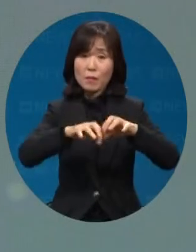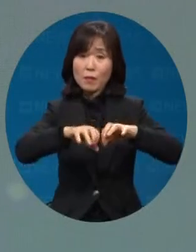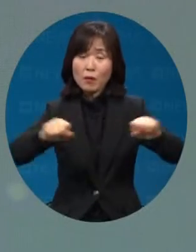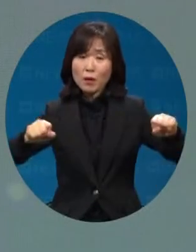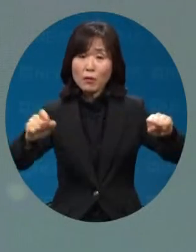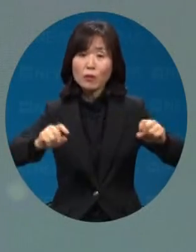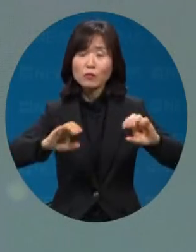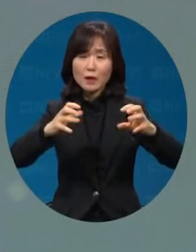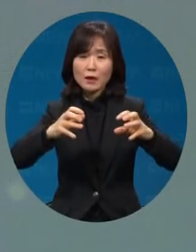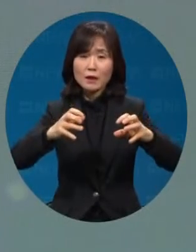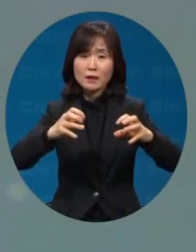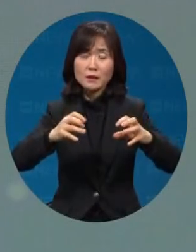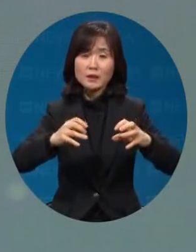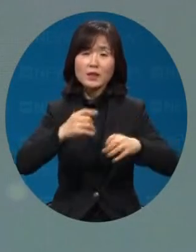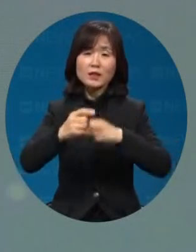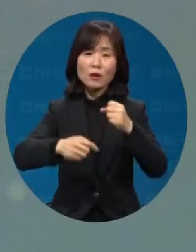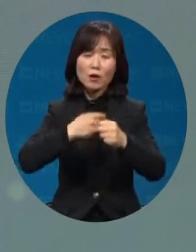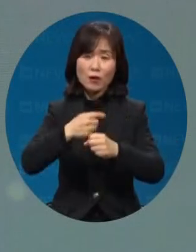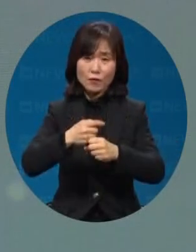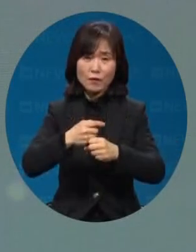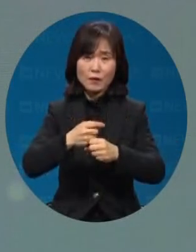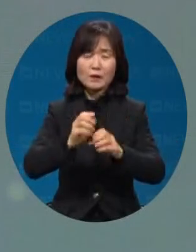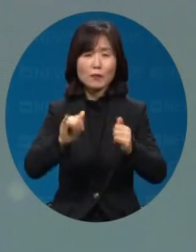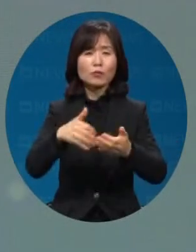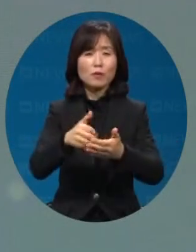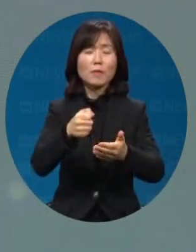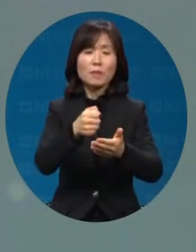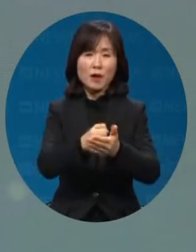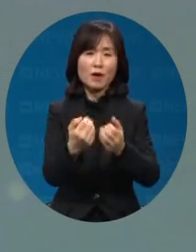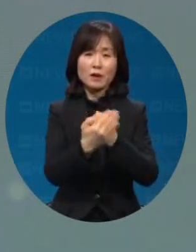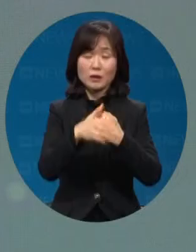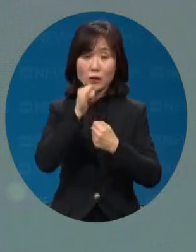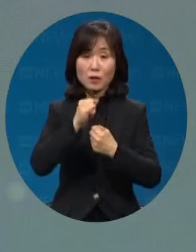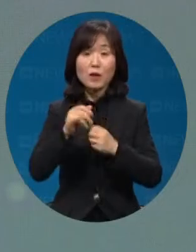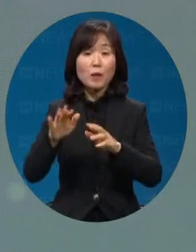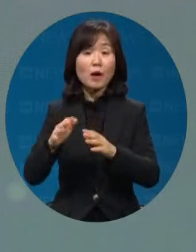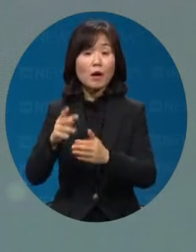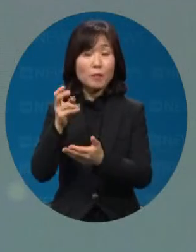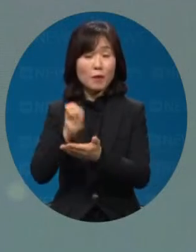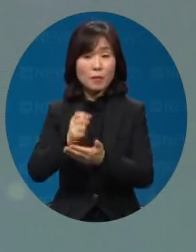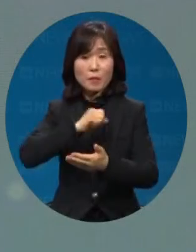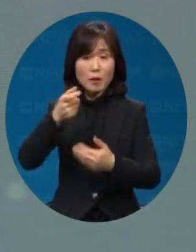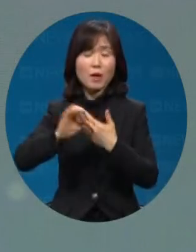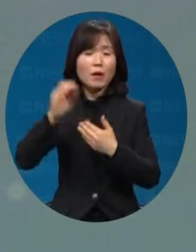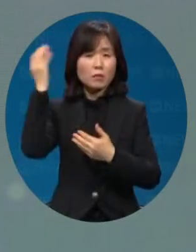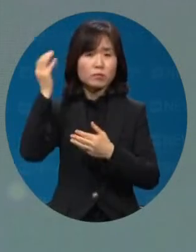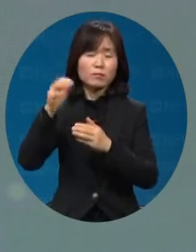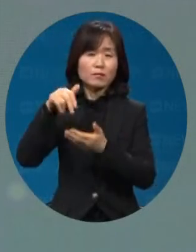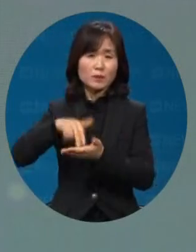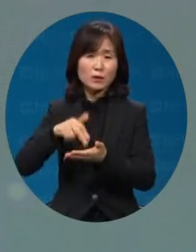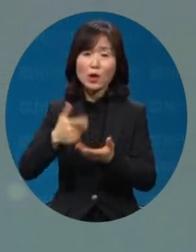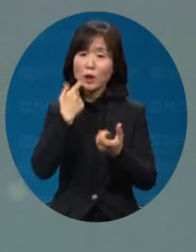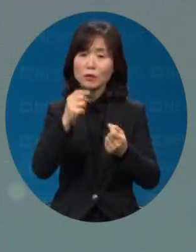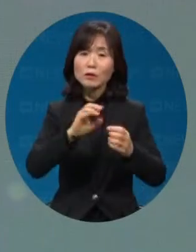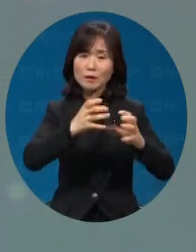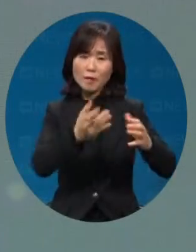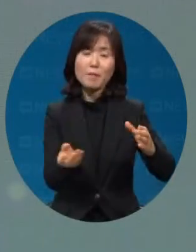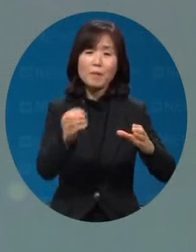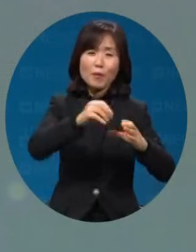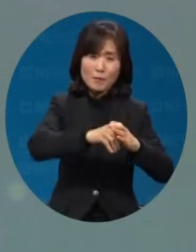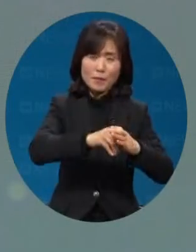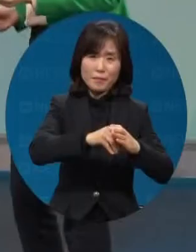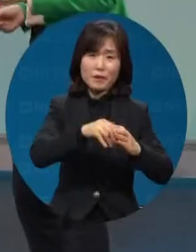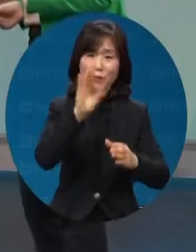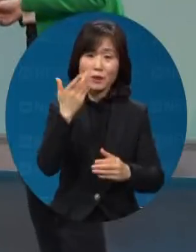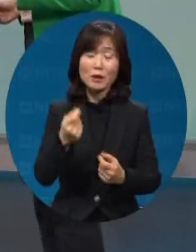별개로 국가별 연관 쿼터제 혜택을 받고 있는 상황인데 우리나라도 이번 법안이 통과하게 되면 이런 국가들에 속하게 되는